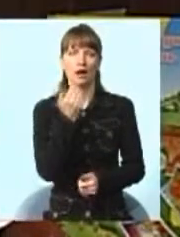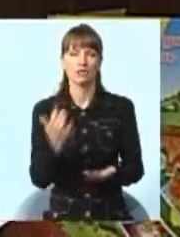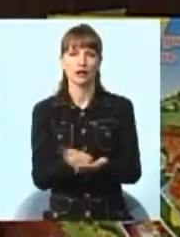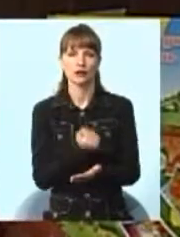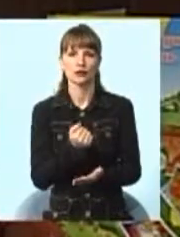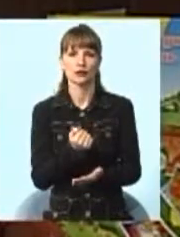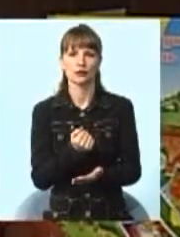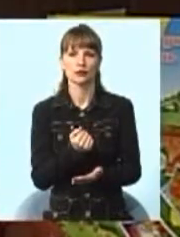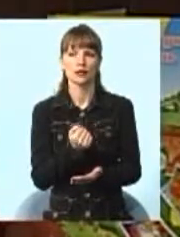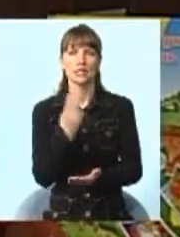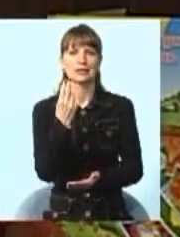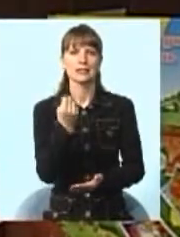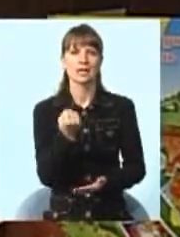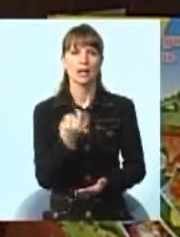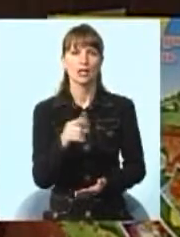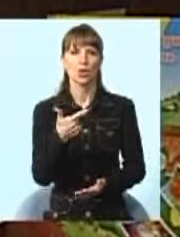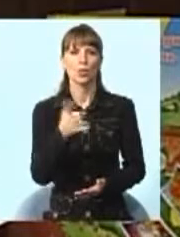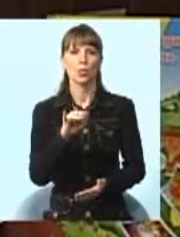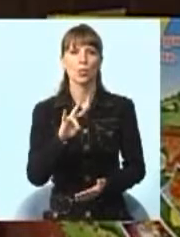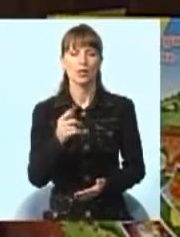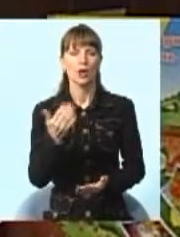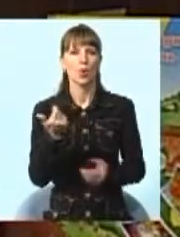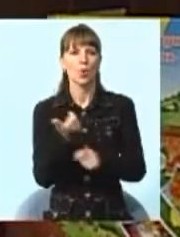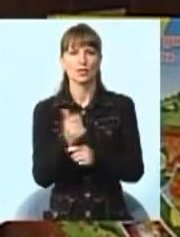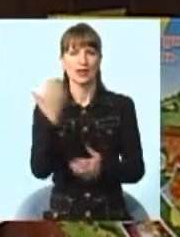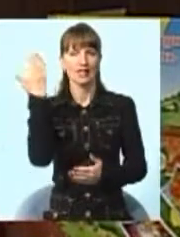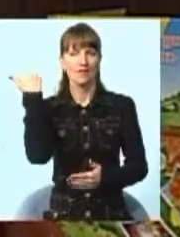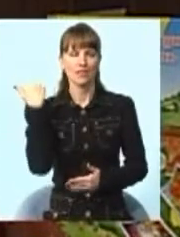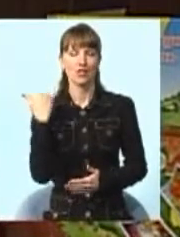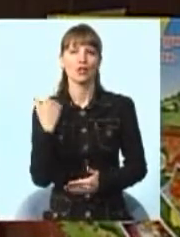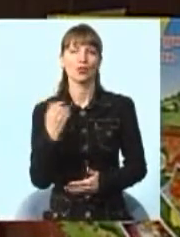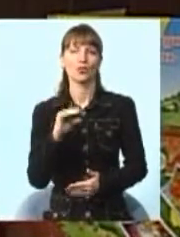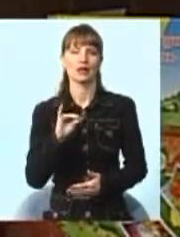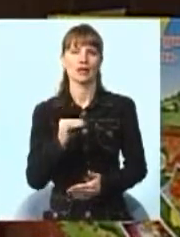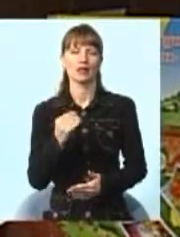винайшов цей лунь дуже-дуже давно.